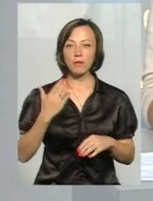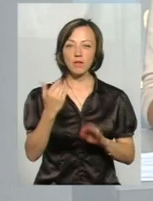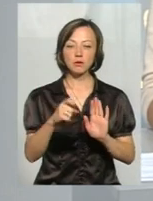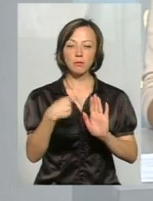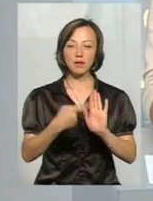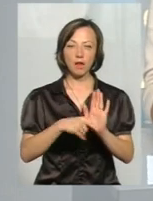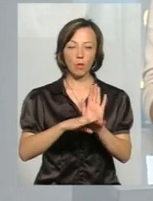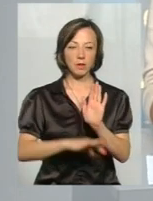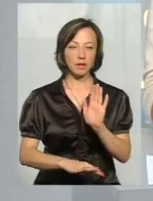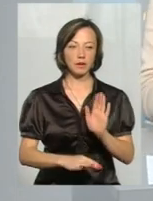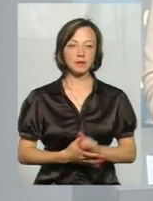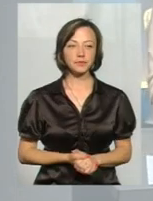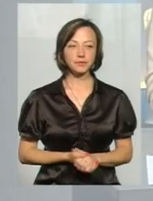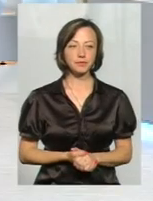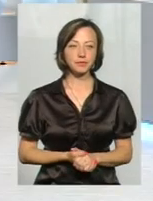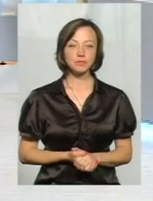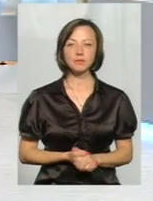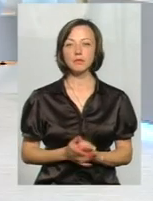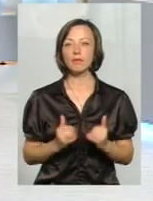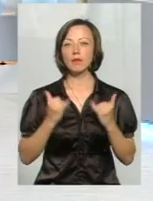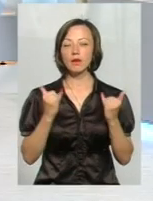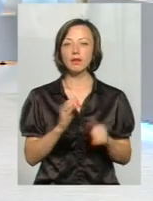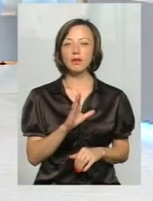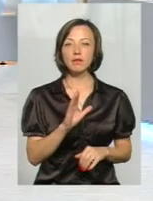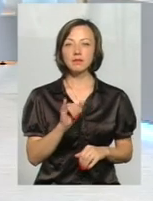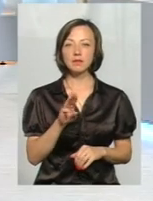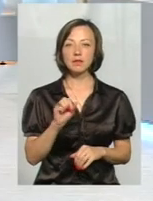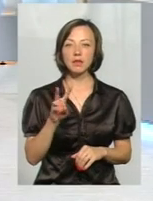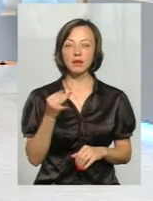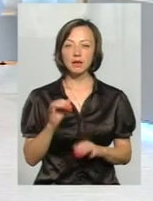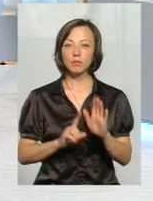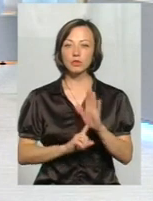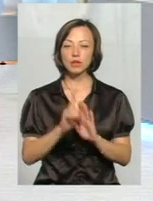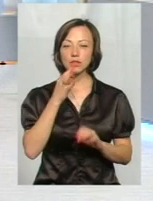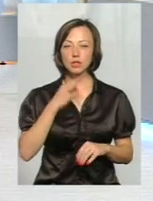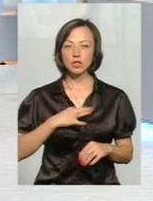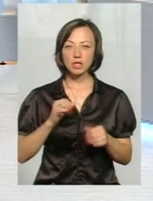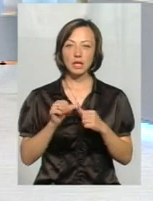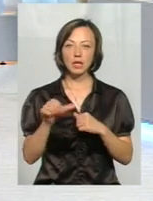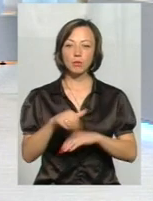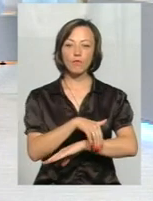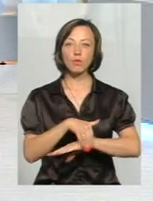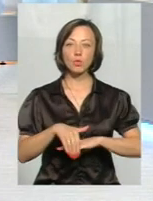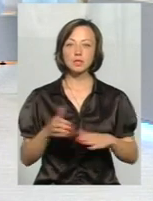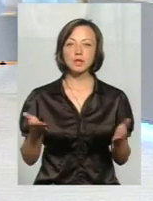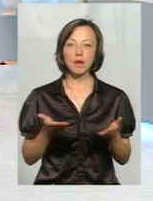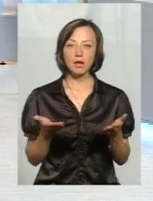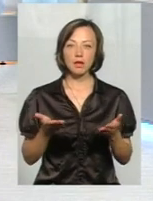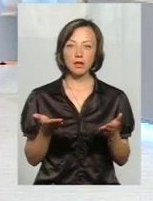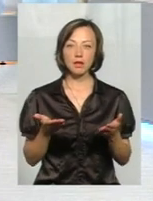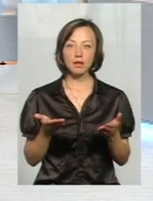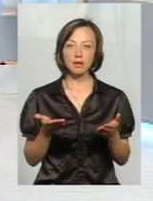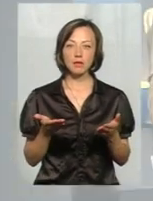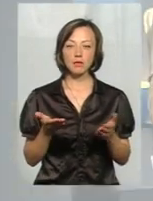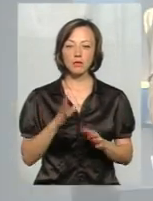питань та коментарів. Пане Віталій, а на початок скажіть, от крім тих вулиць, які пролунали